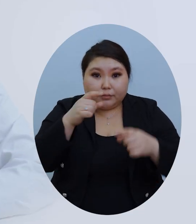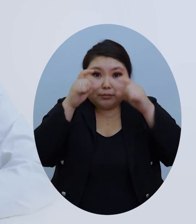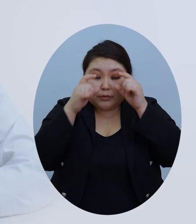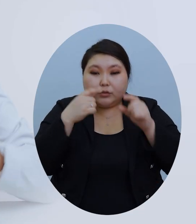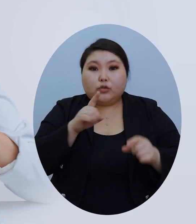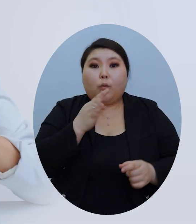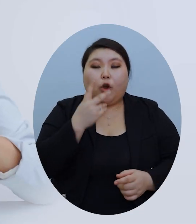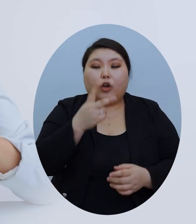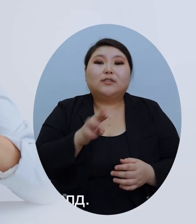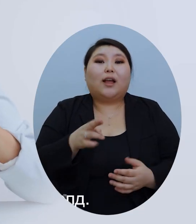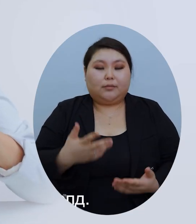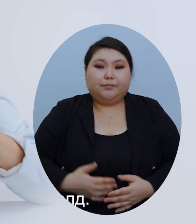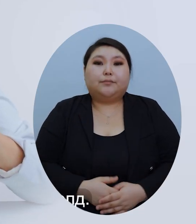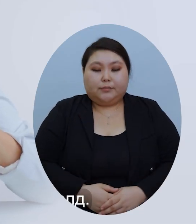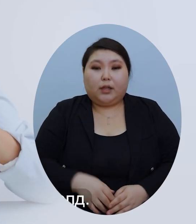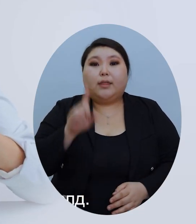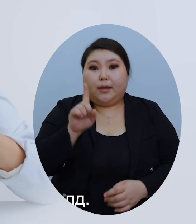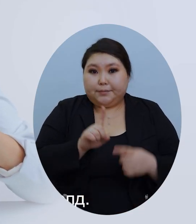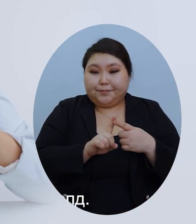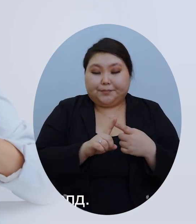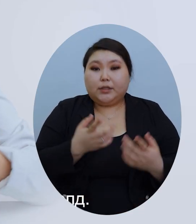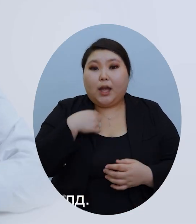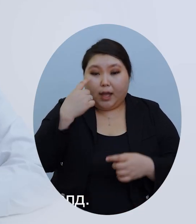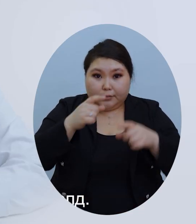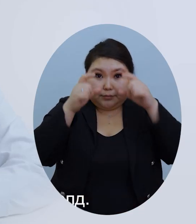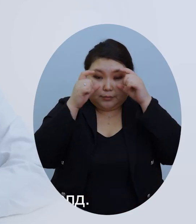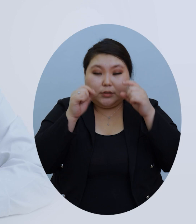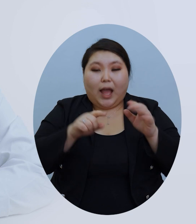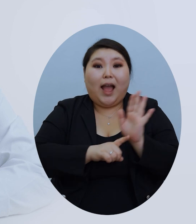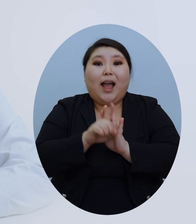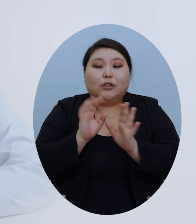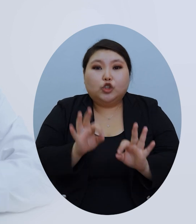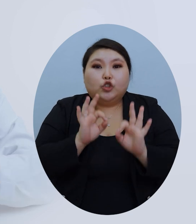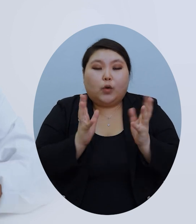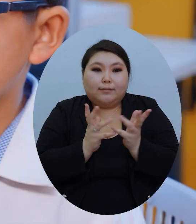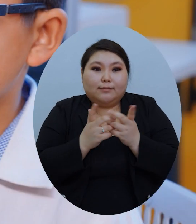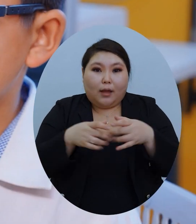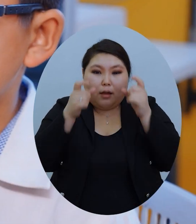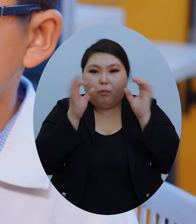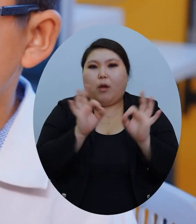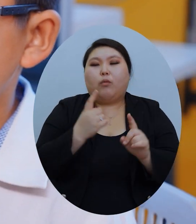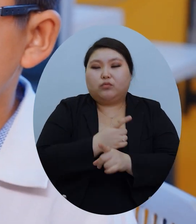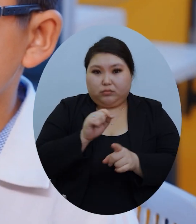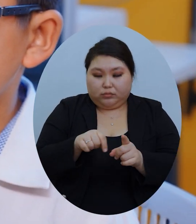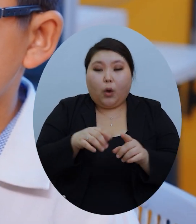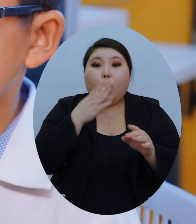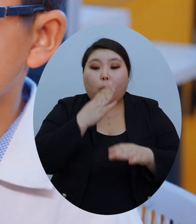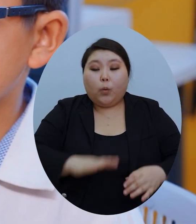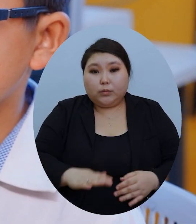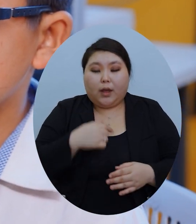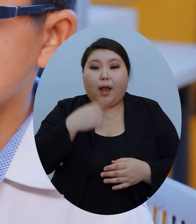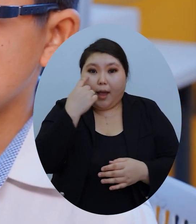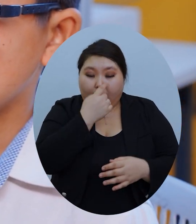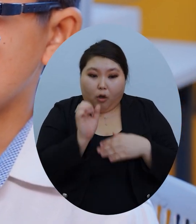байдаг. Нэгдүгээрт нь харааны шилийг анханасаа зөв тохируулаагүй тохиолдолд. Хүүхдийн харааны үзлэг буюу шил